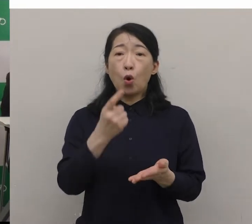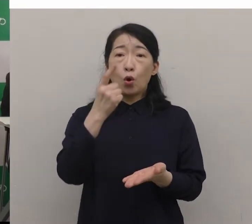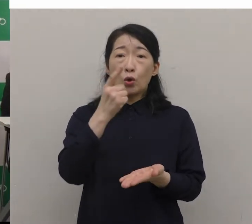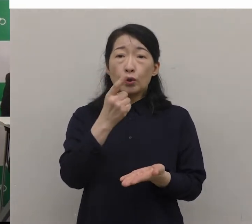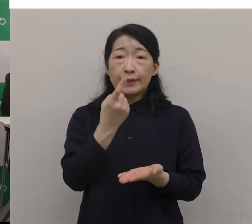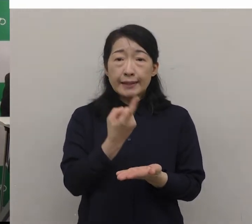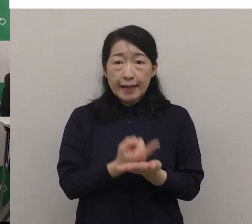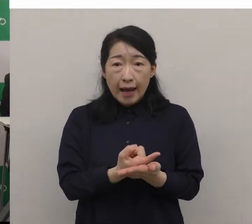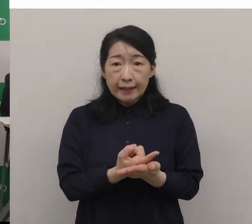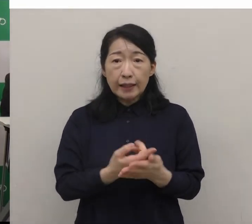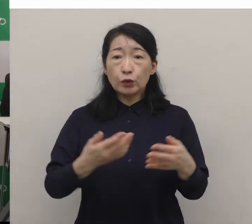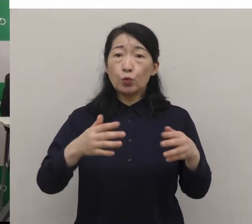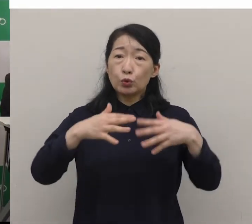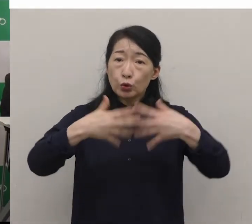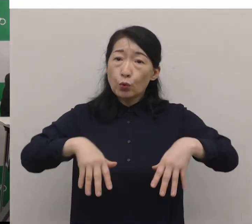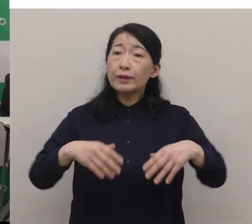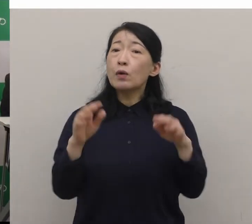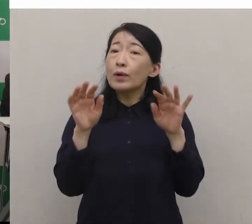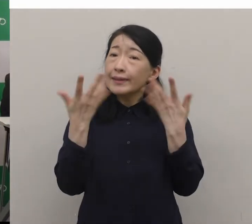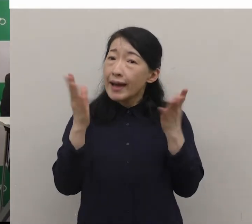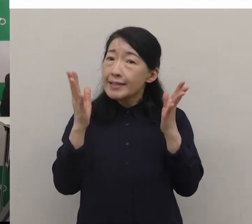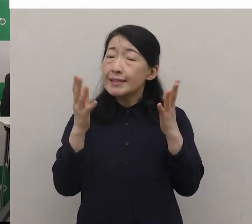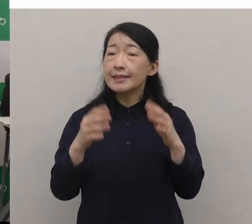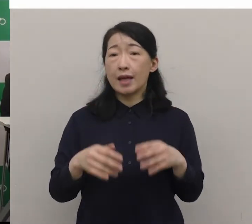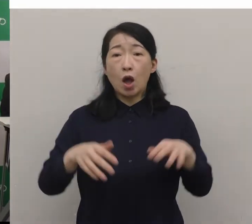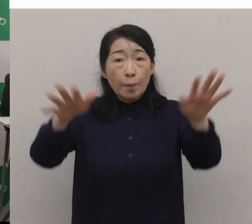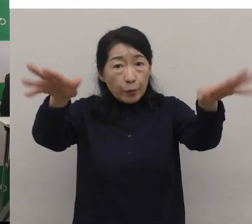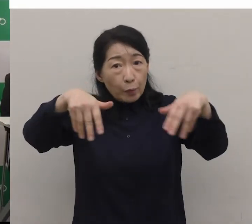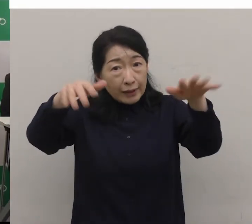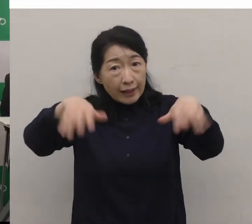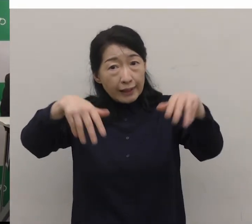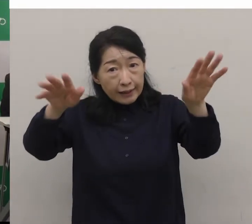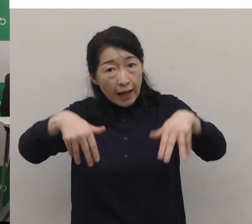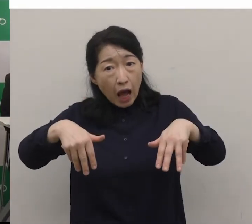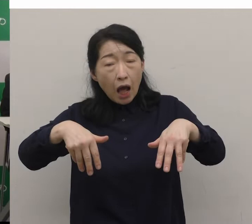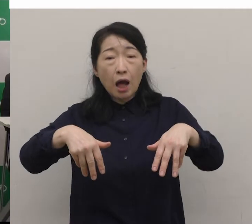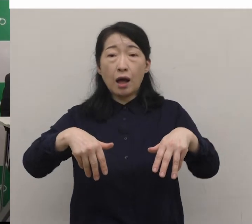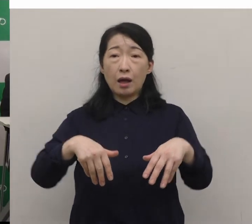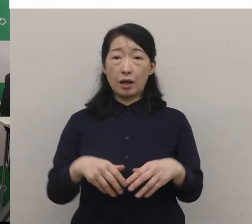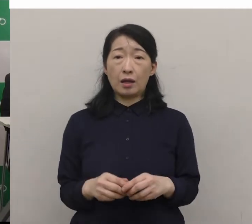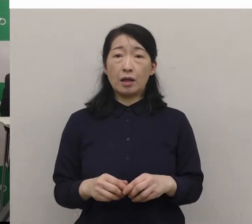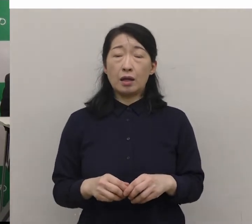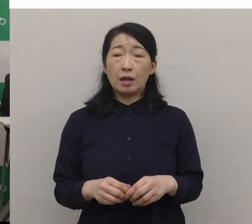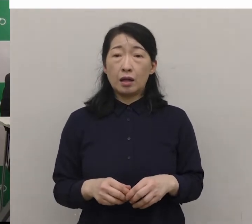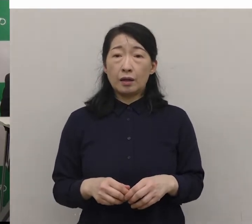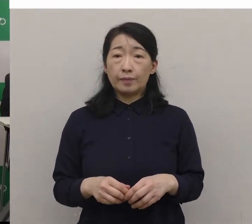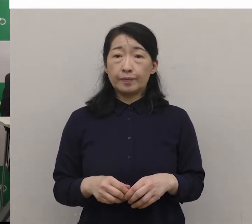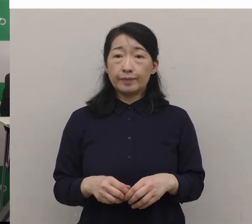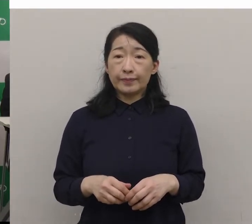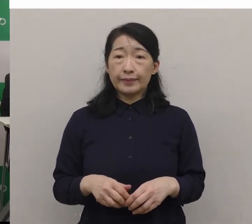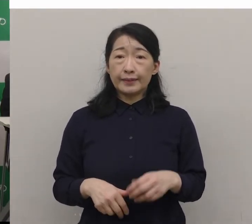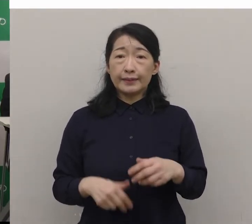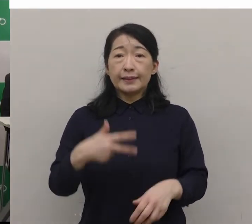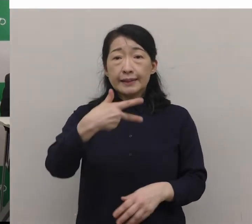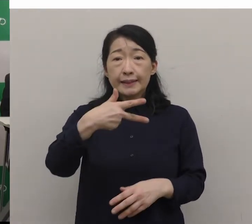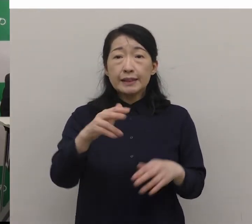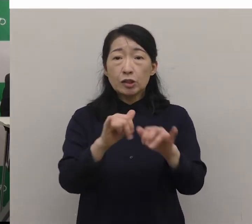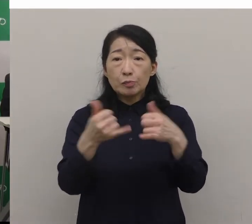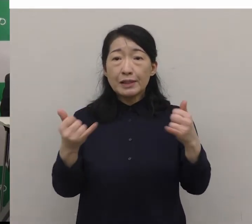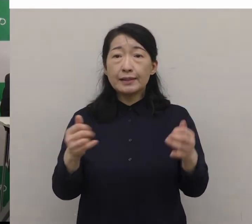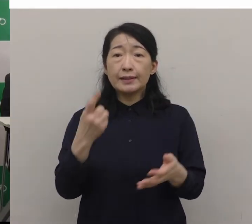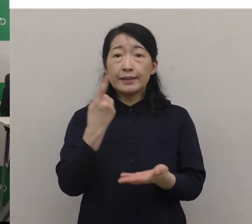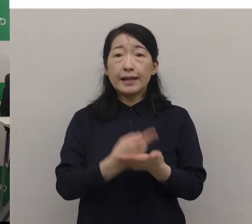多くの皆様に参加呼びかけを行いました。実際に当日は市内在住者だけで